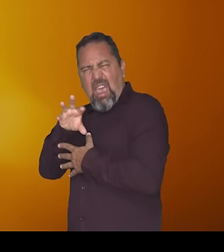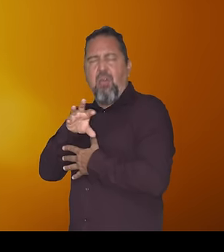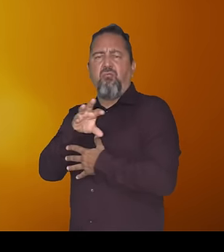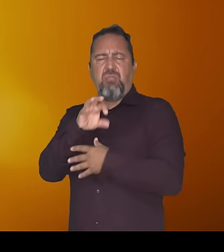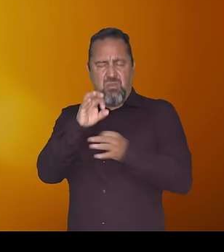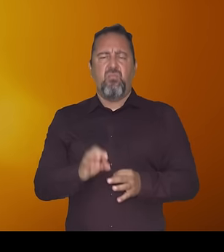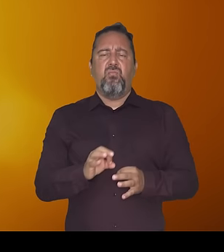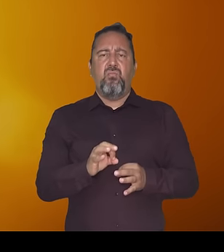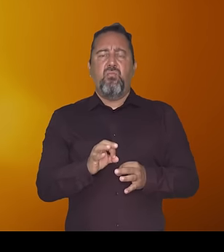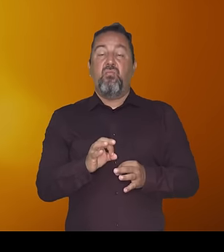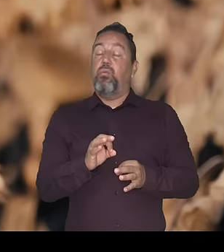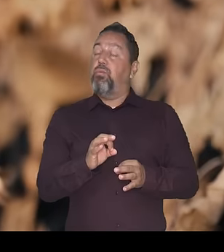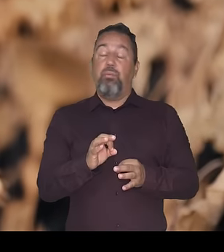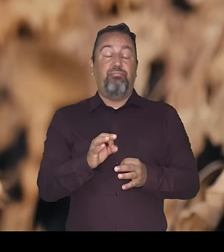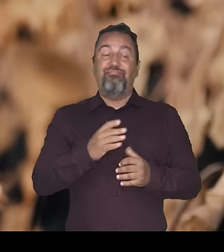farà calor.